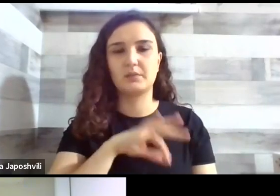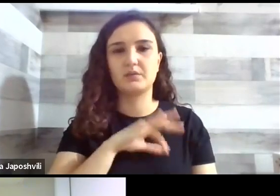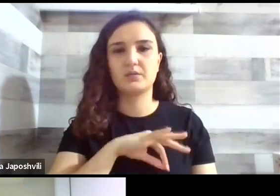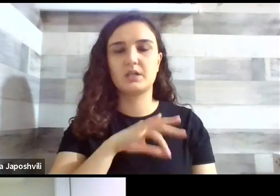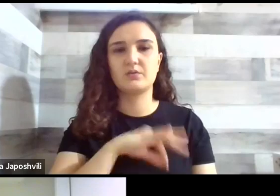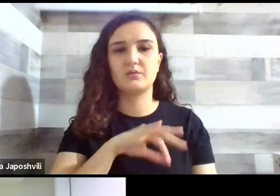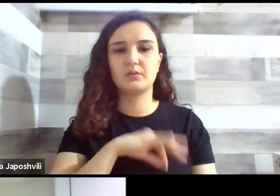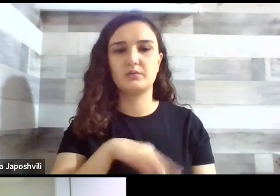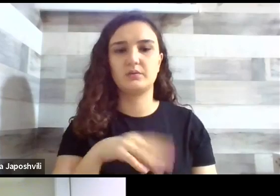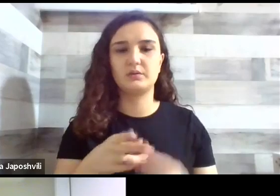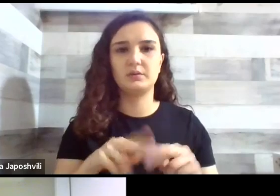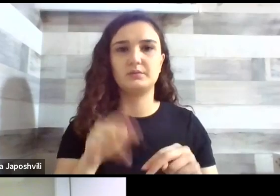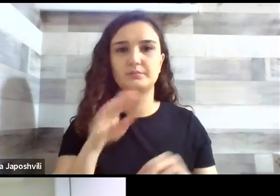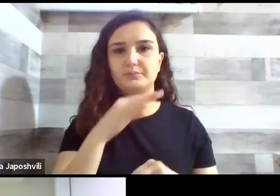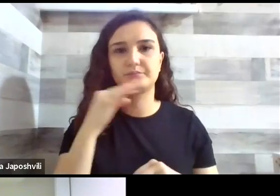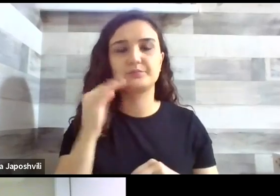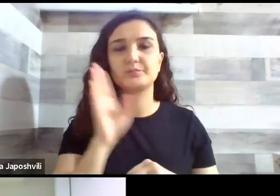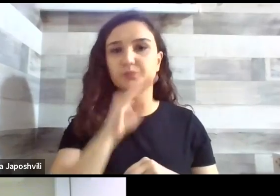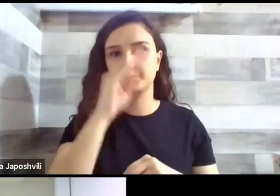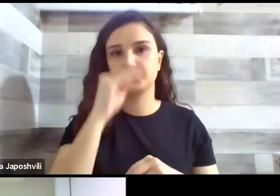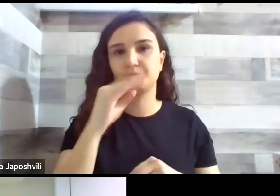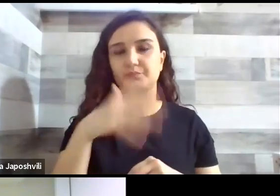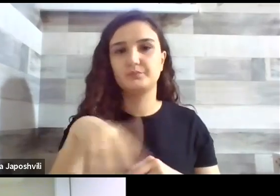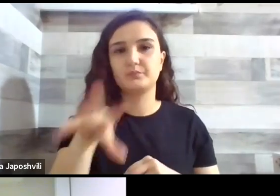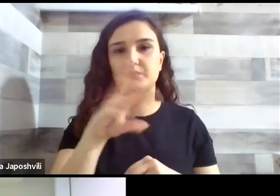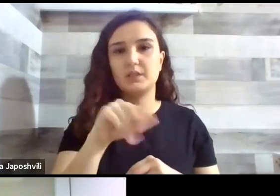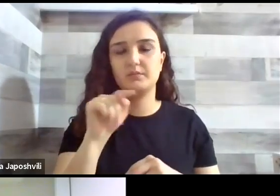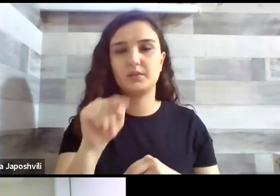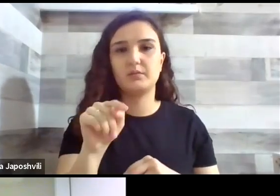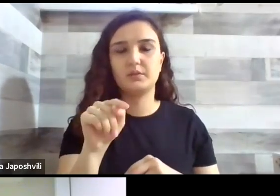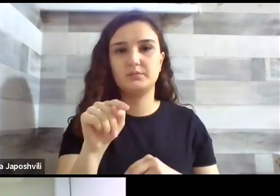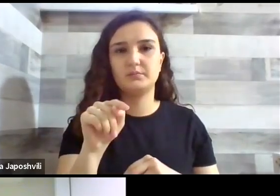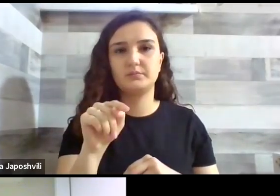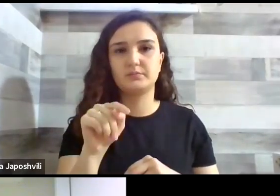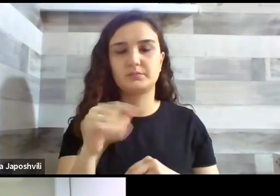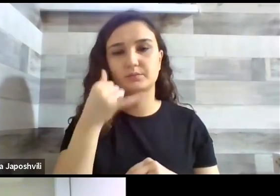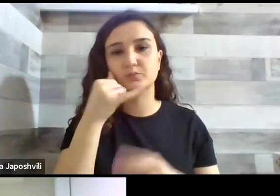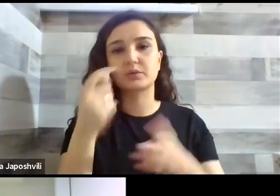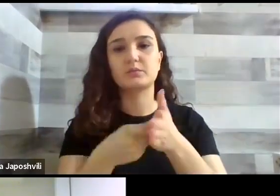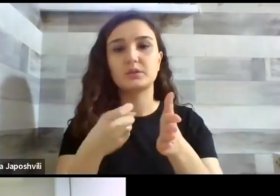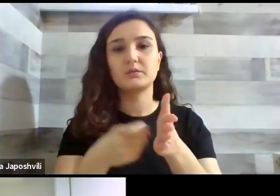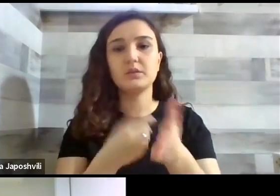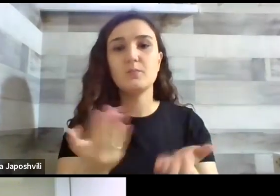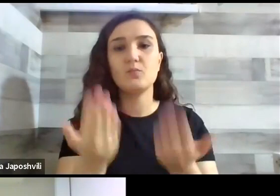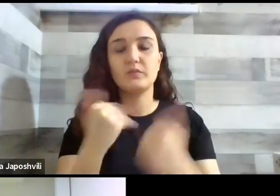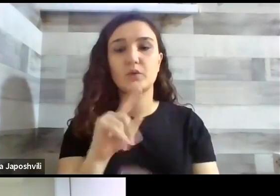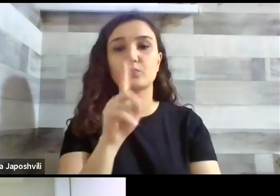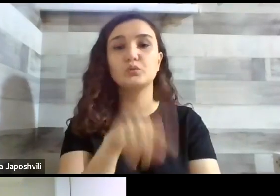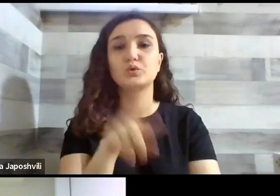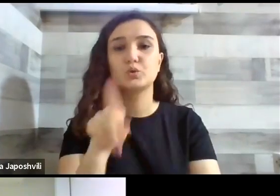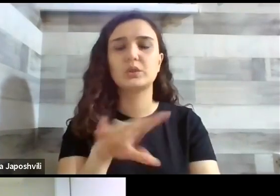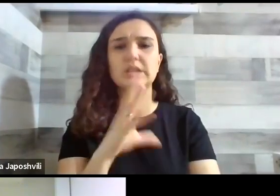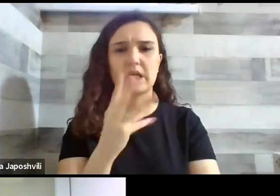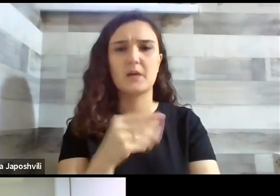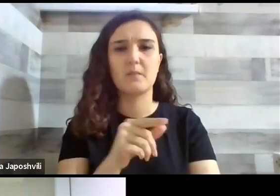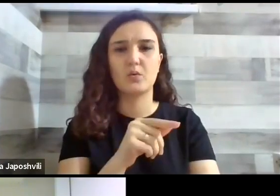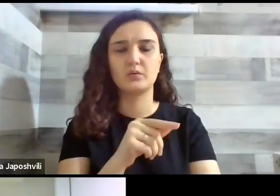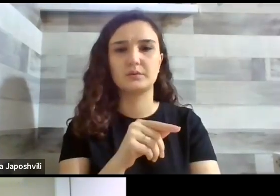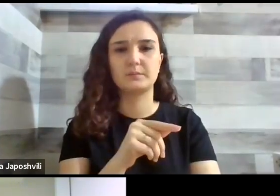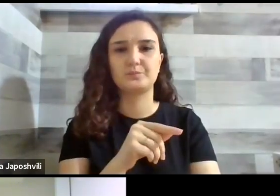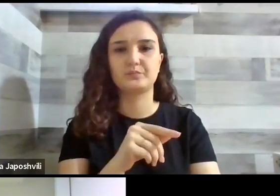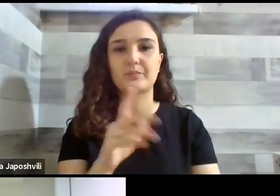ბევრი მშობელი, ხო, გარკვეულწილად აი იმ სატელეფონო გამოკითხვიდანაც გამოვიდა, რომ ზოგი საკმაოდ